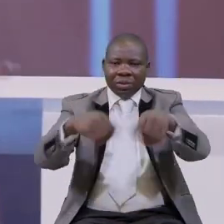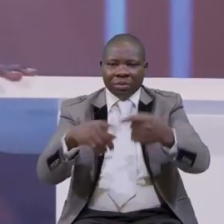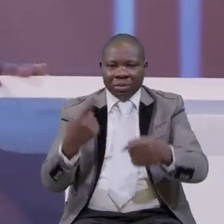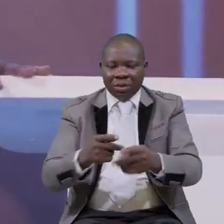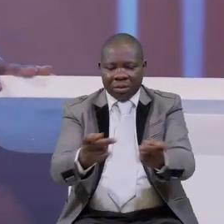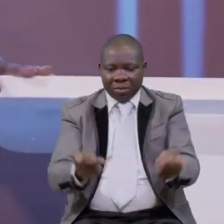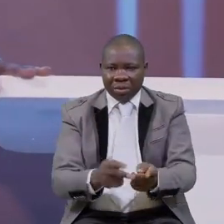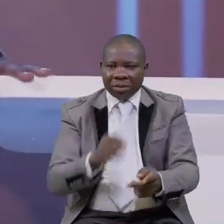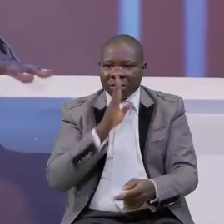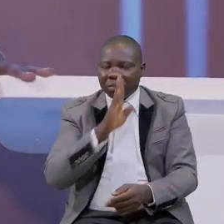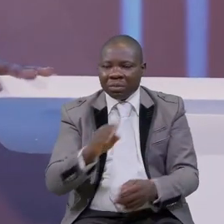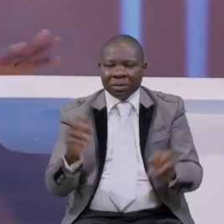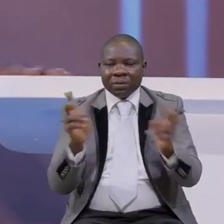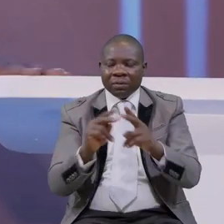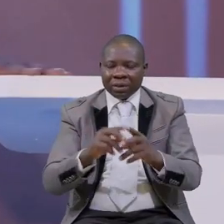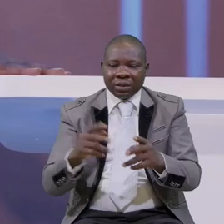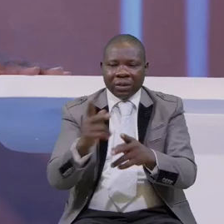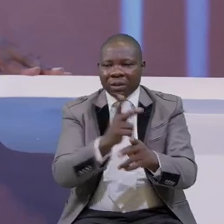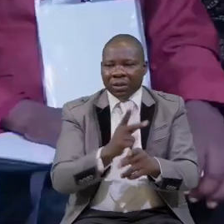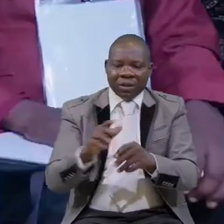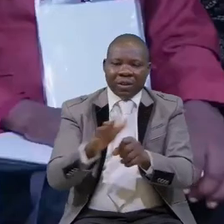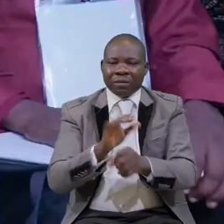fais très attention. Alors j'ai dit oui, monsieur.